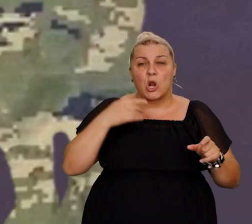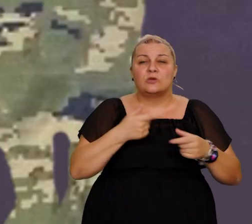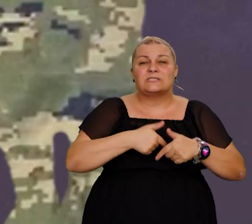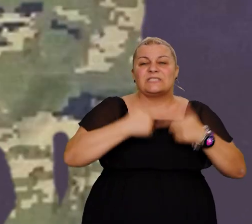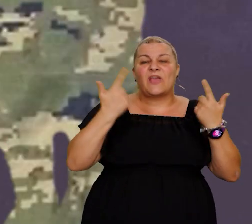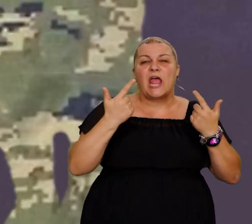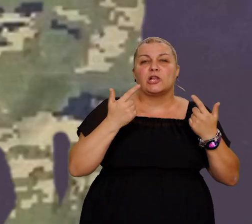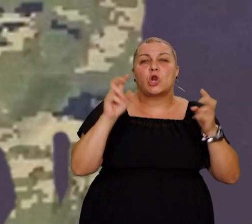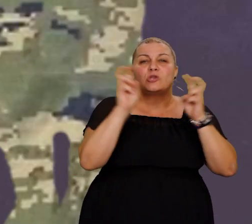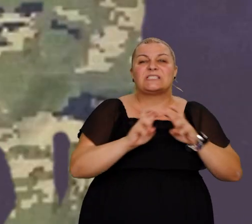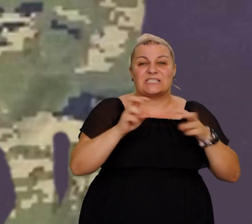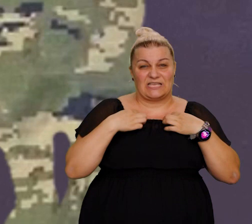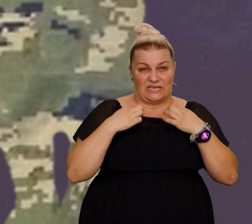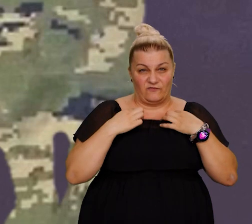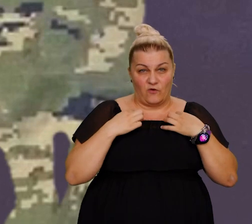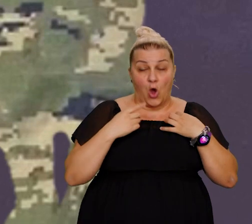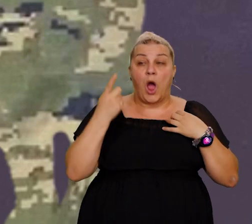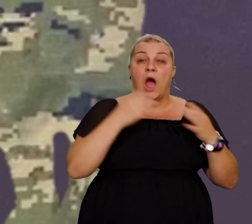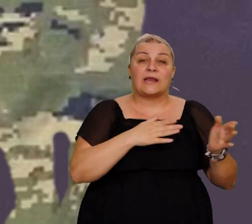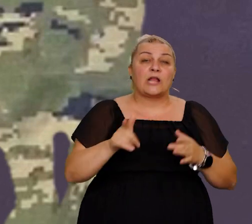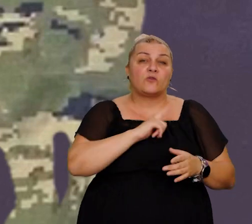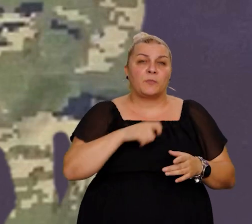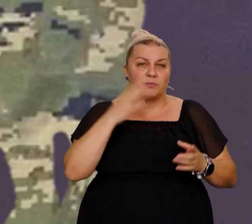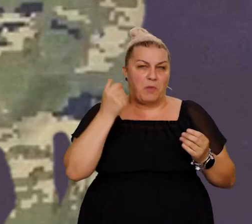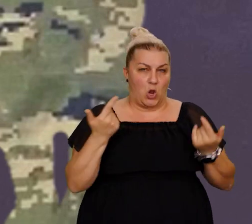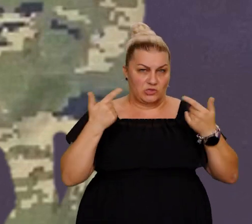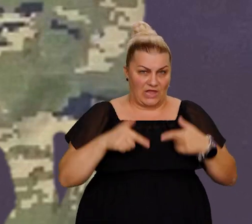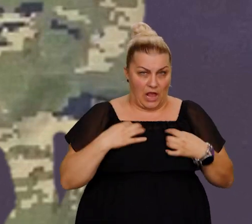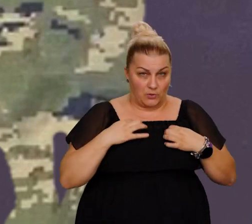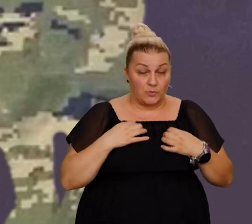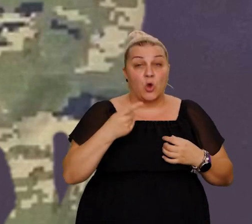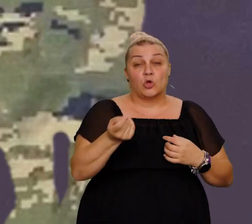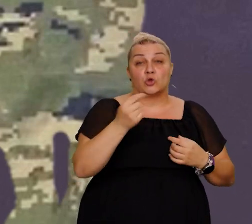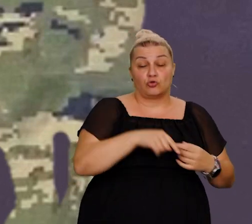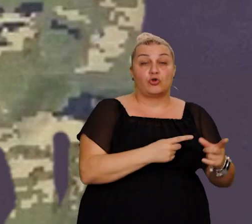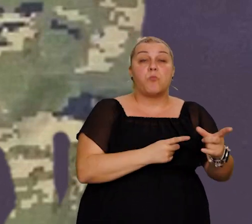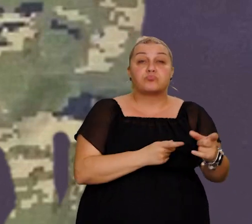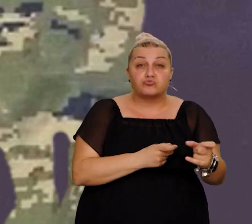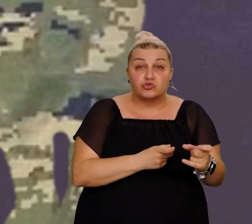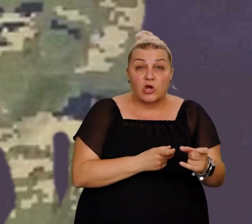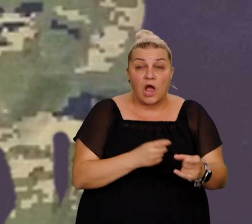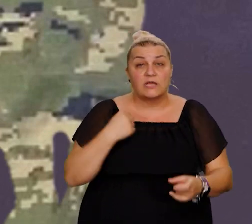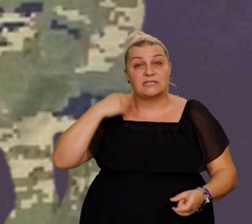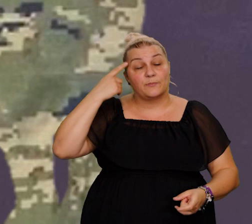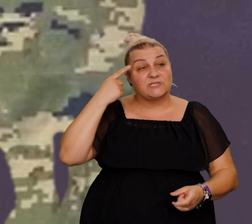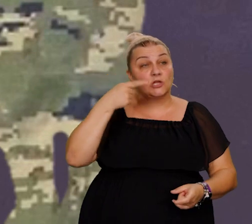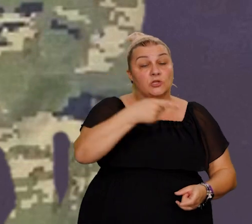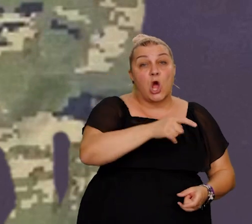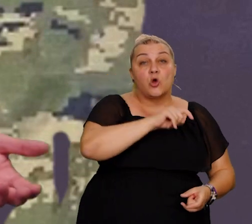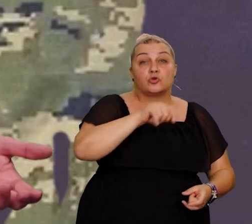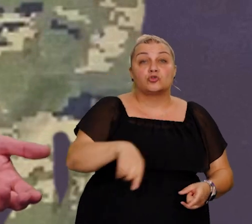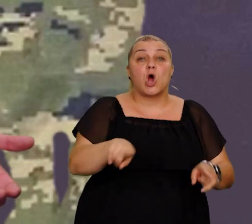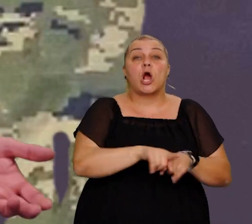Pričuvna policija redovna imala one tamnije, ajmo i tako reći. On je došao sa puškom, ja sam mislio da je on došao